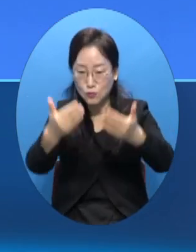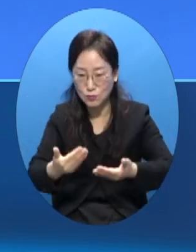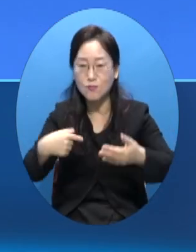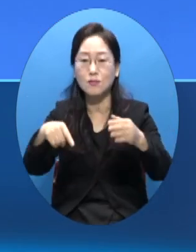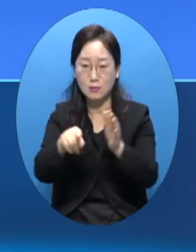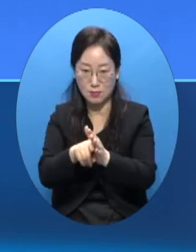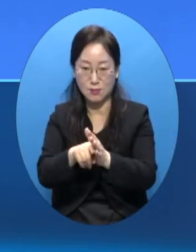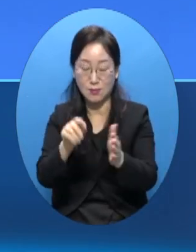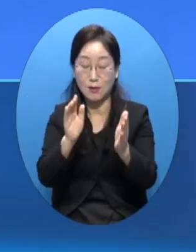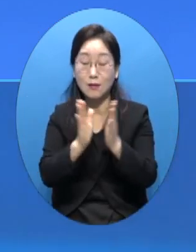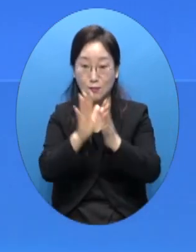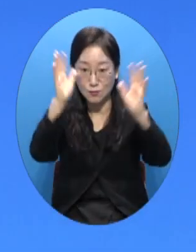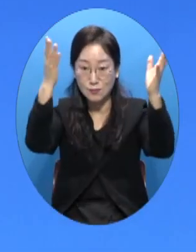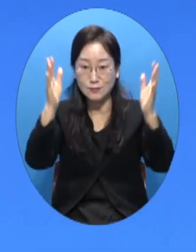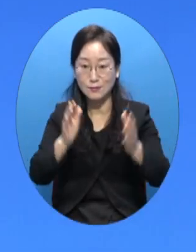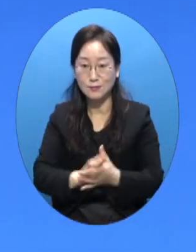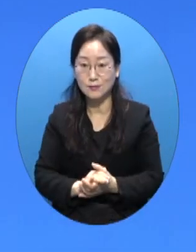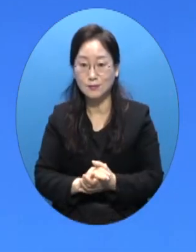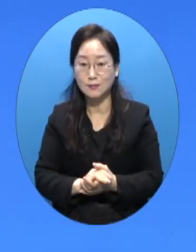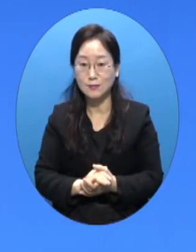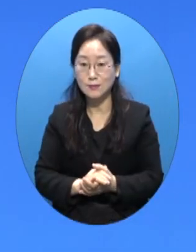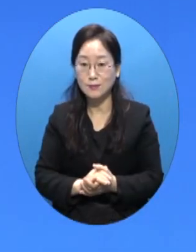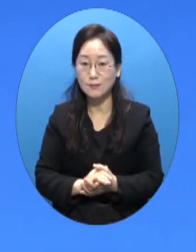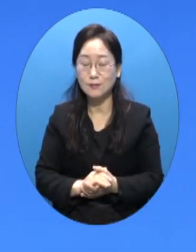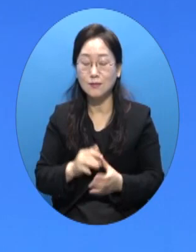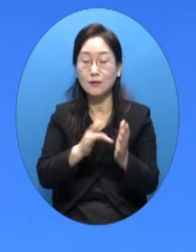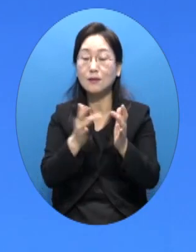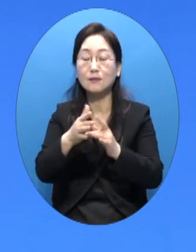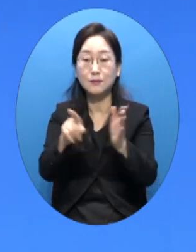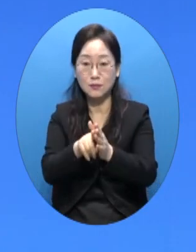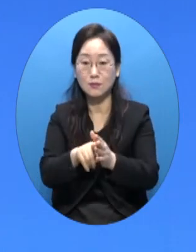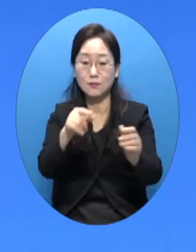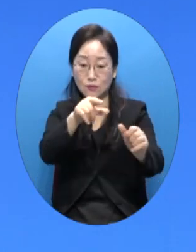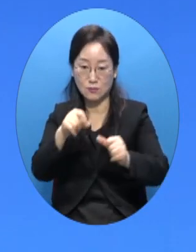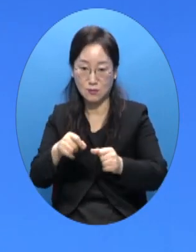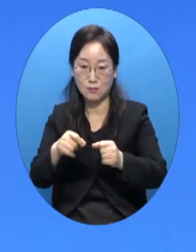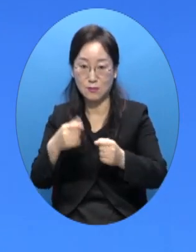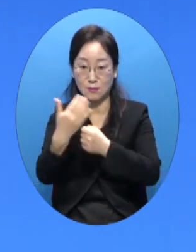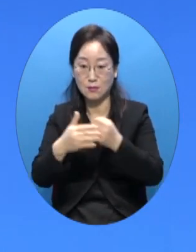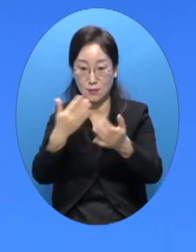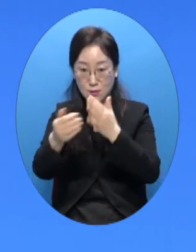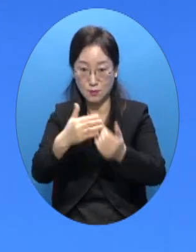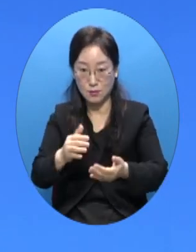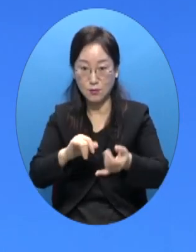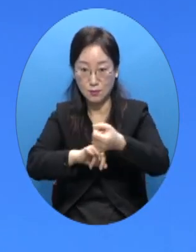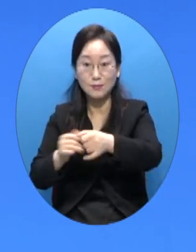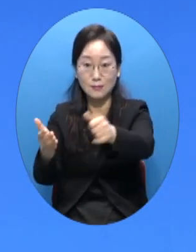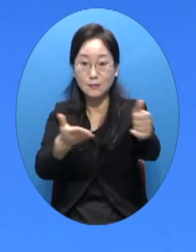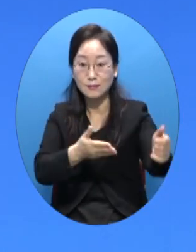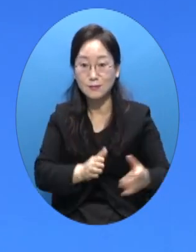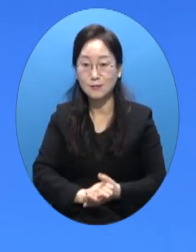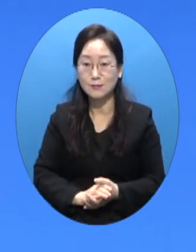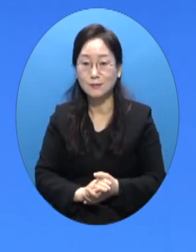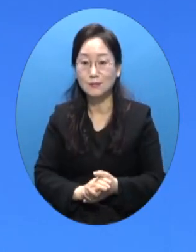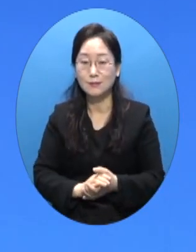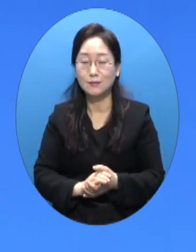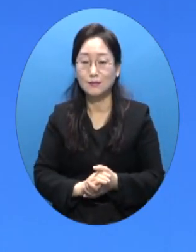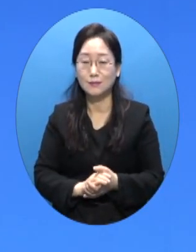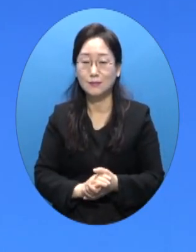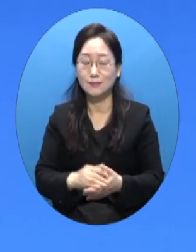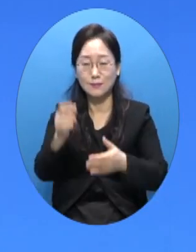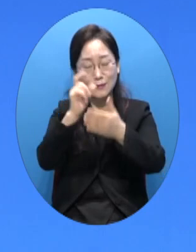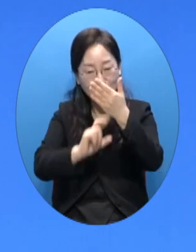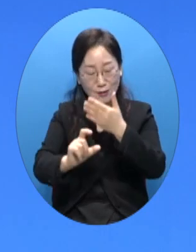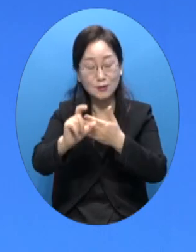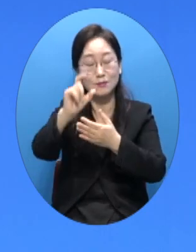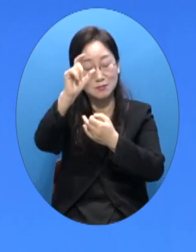하심이라 할렐루야 아멘 예수 름을 믿고 구원의 은혜를 체험하는 여러분 모두가 되기를 바랍니다 아침